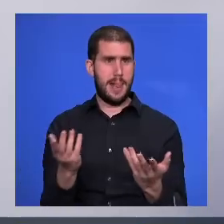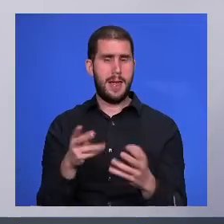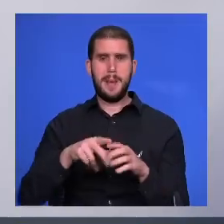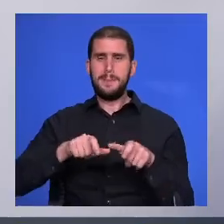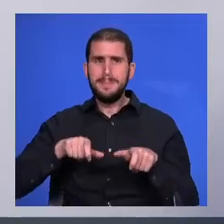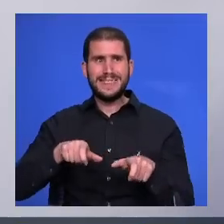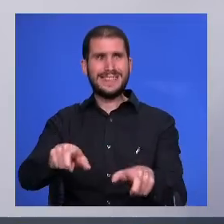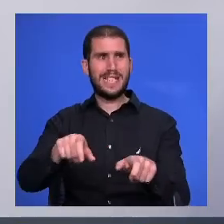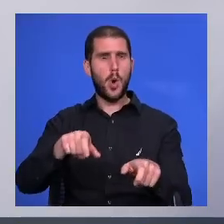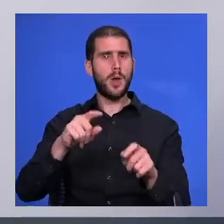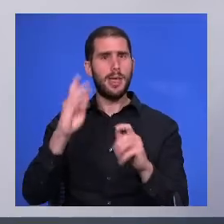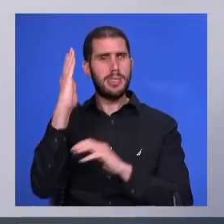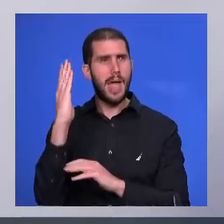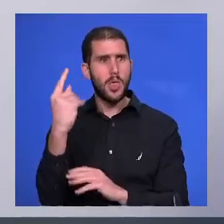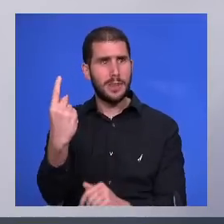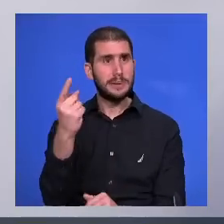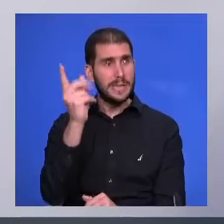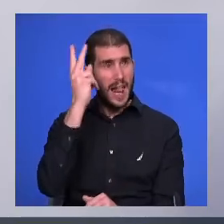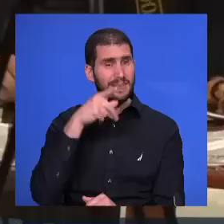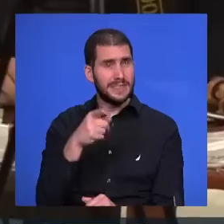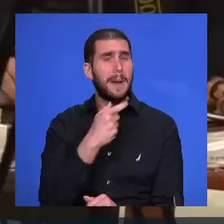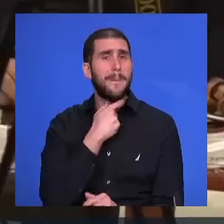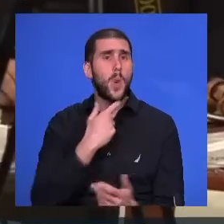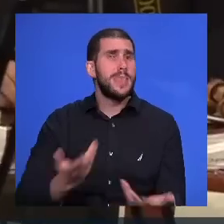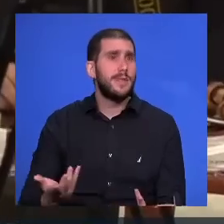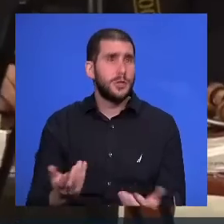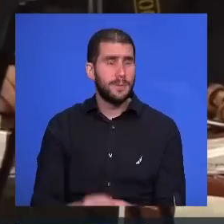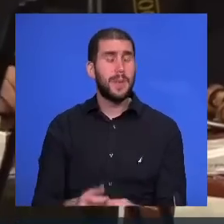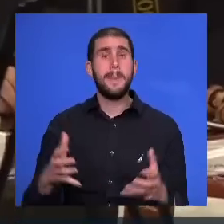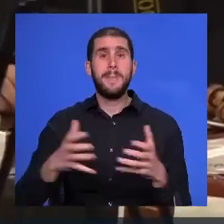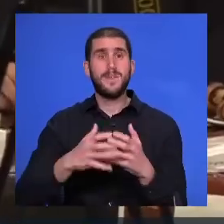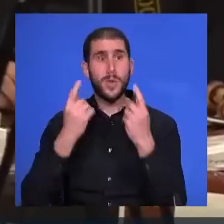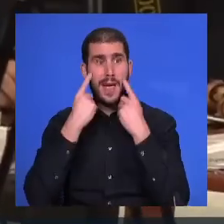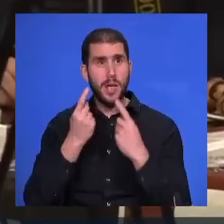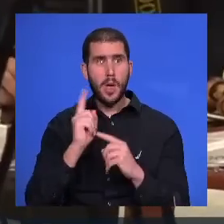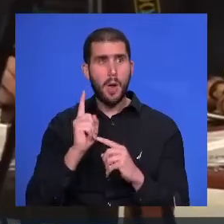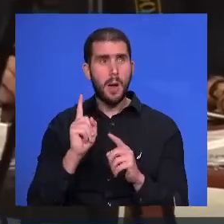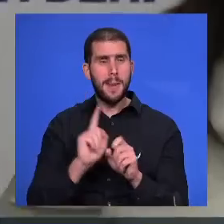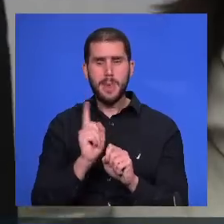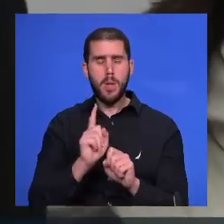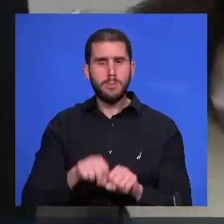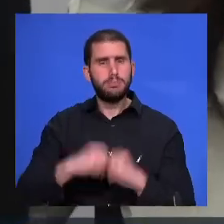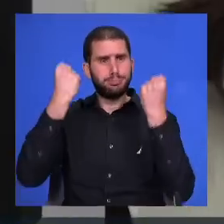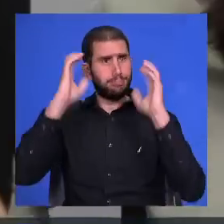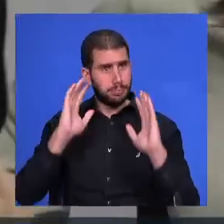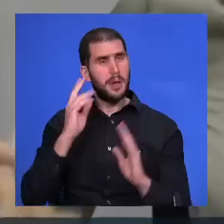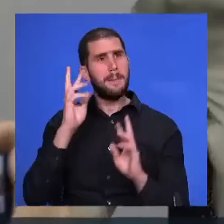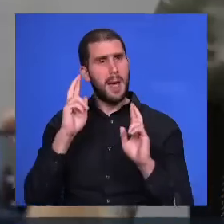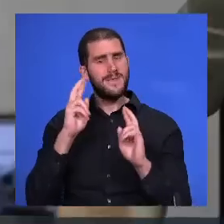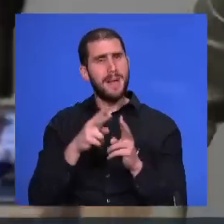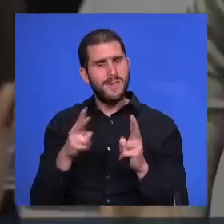במסילות, בפסים, בתחנות. הוא צריך להבין שזה פיקוח נפש. במפלגות החרדיות לא שוברים כרגע את הכלים ומקווים לפתור